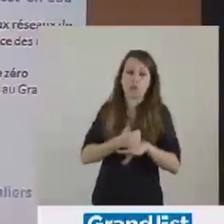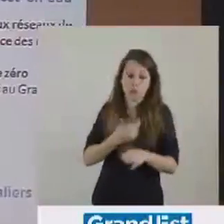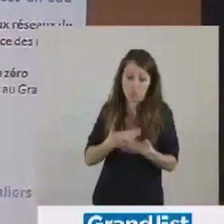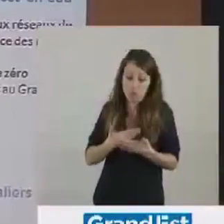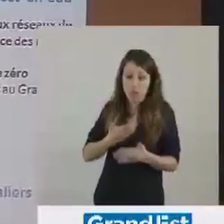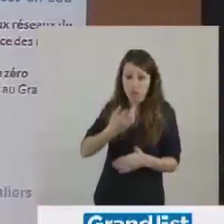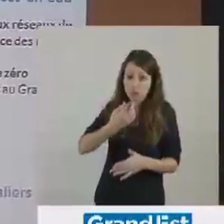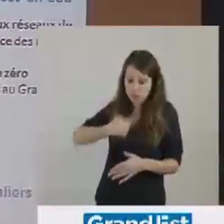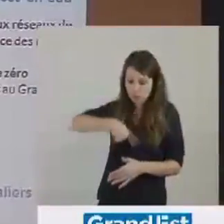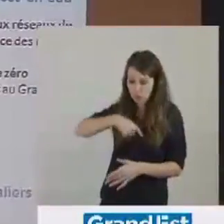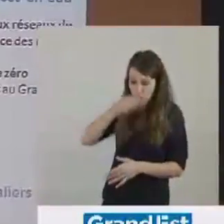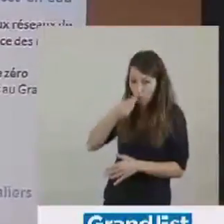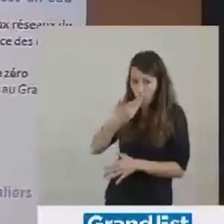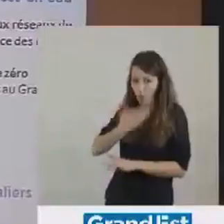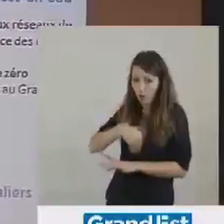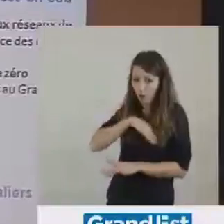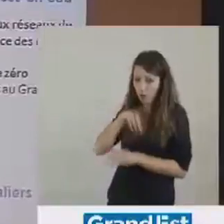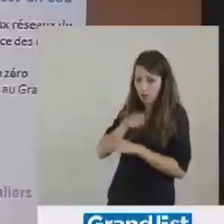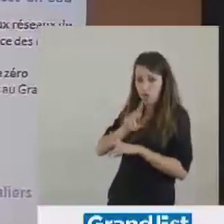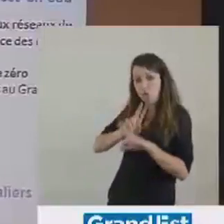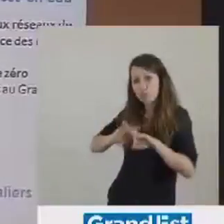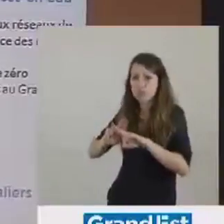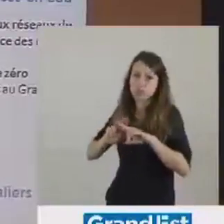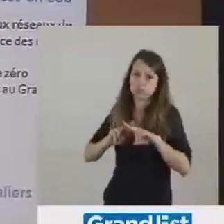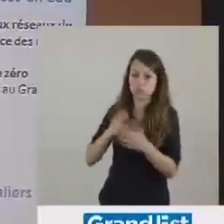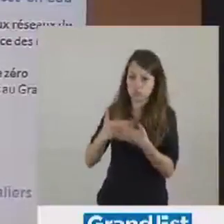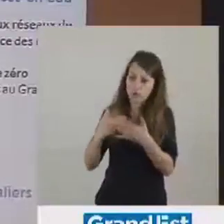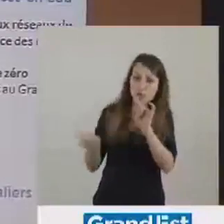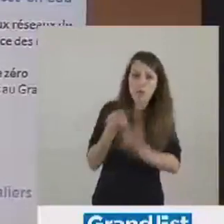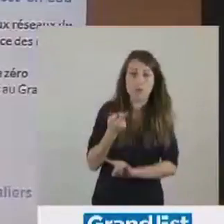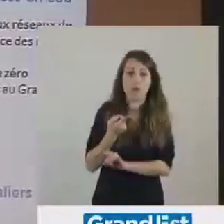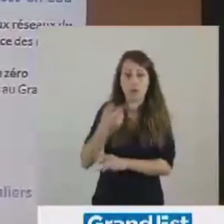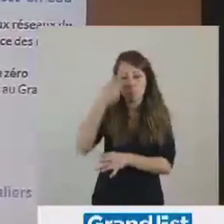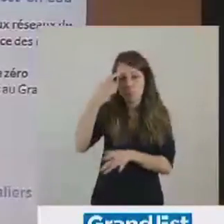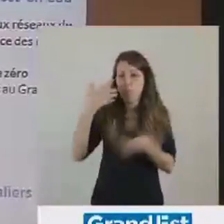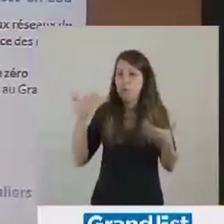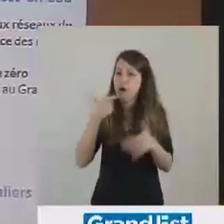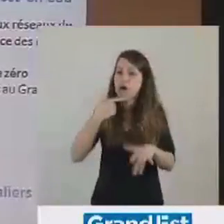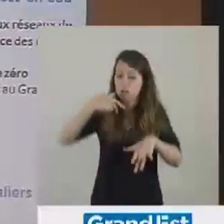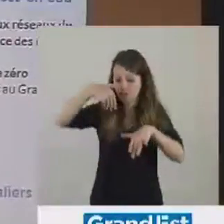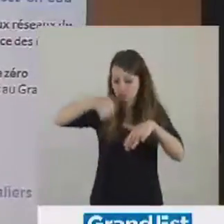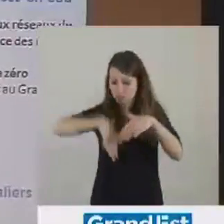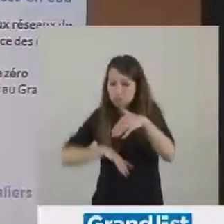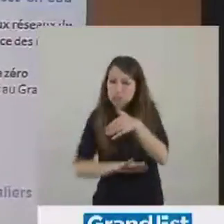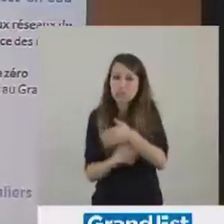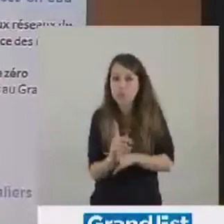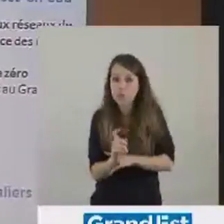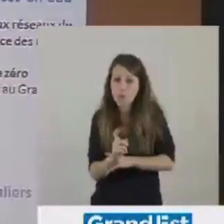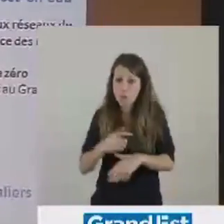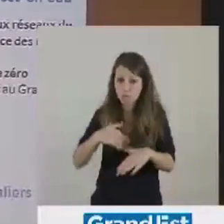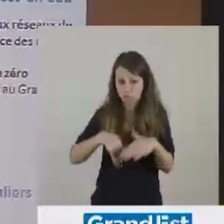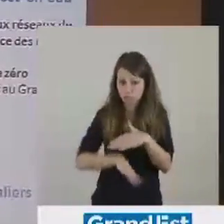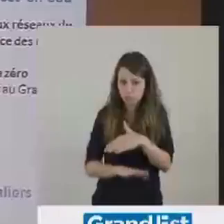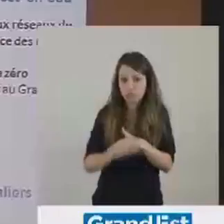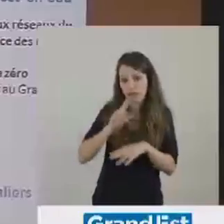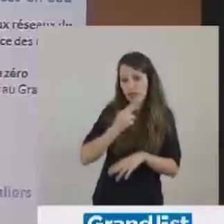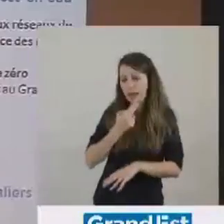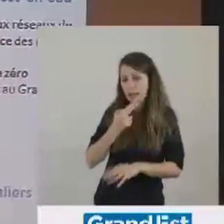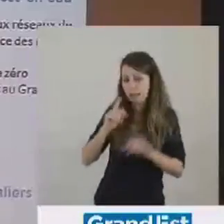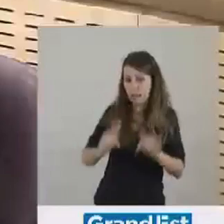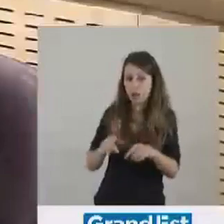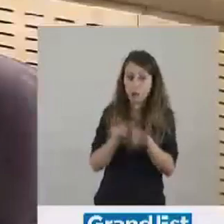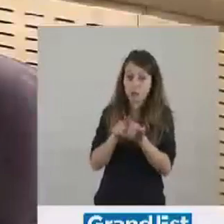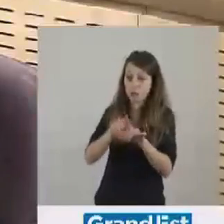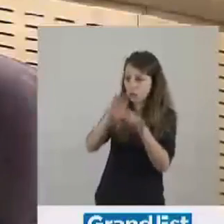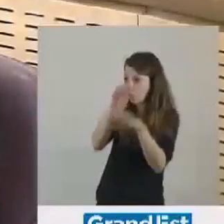responsabilité particulière pour la reconquête des milieux et de la qualité des eaux souterraines, ainsi que pour la gestion des risques d'inondation et de la protection des